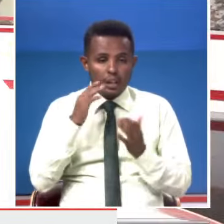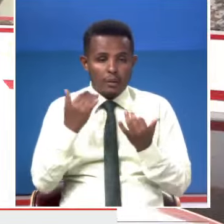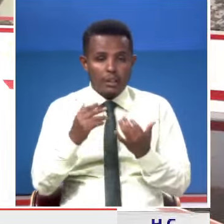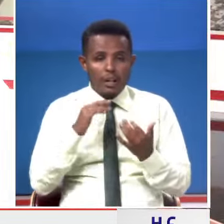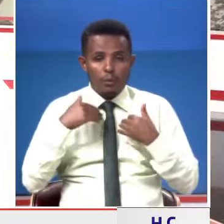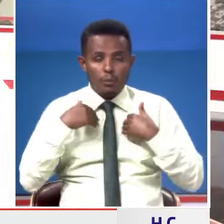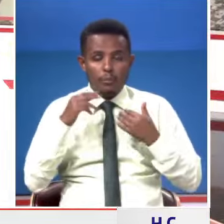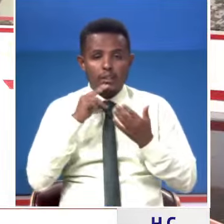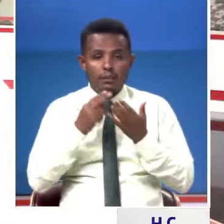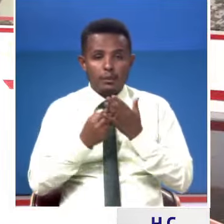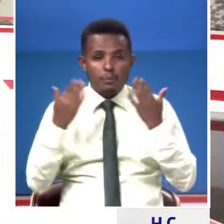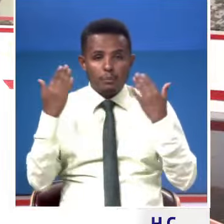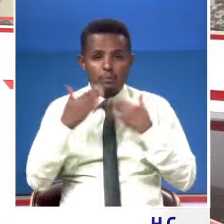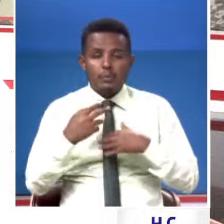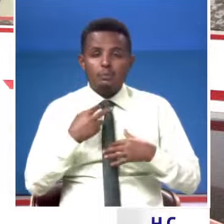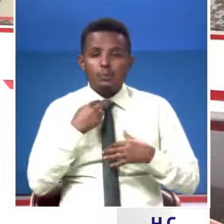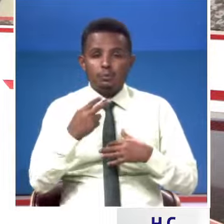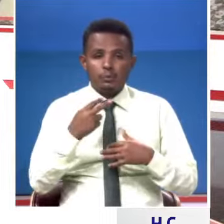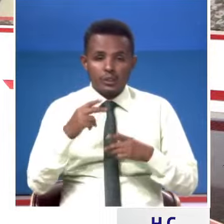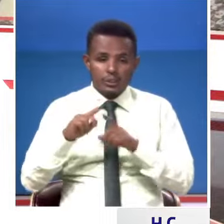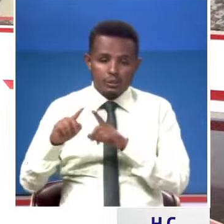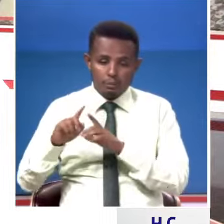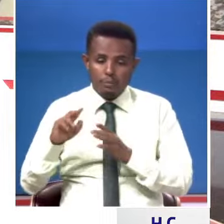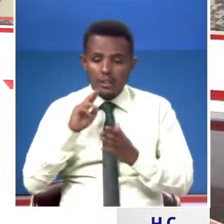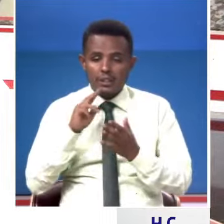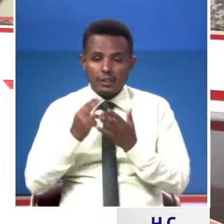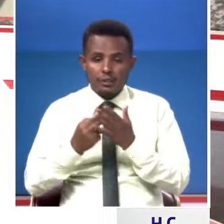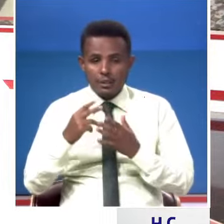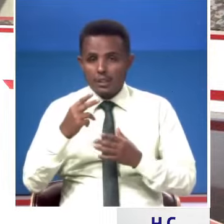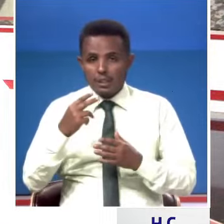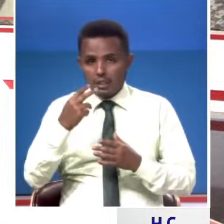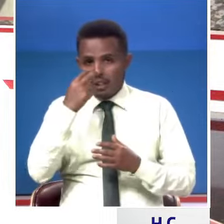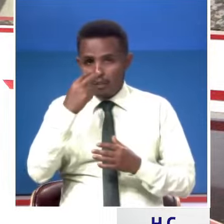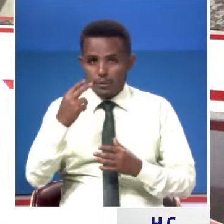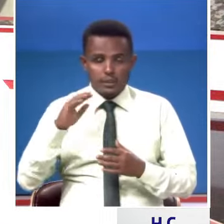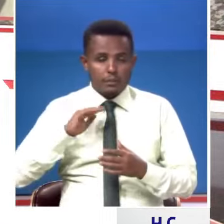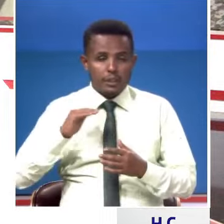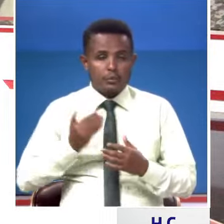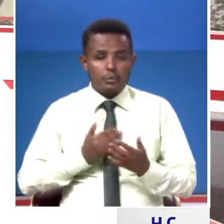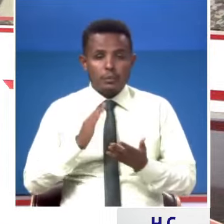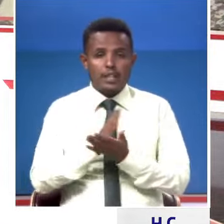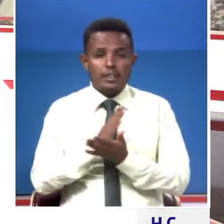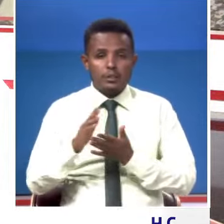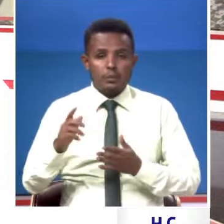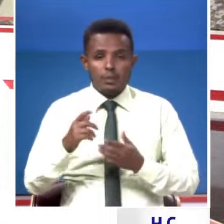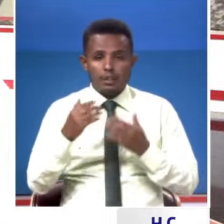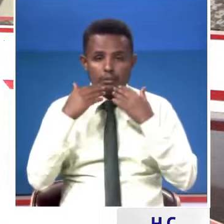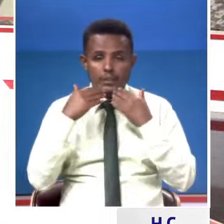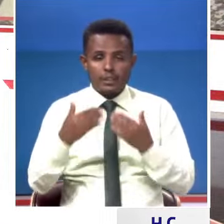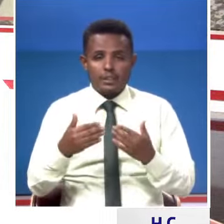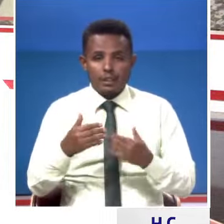ማታ በድምፅና በምስል የተቀናበረ መረጃችን ለአድማጭ ተመልካቾቻችን የምናደርስ ይሆናል። አመሰግናለሁ በለጠ።